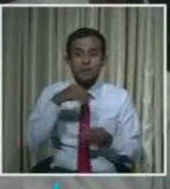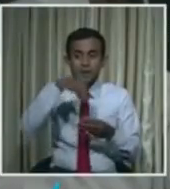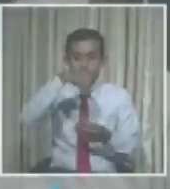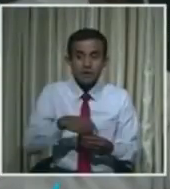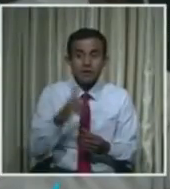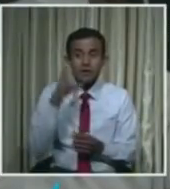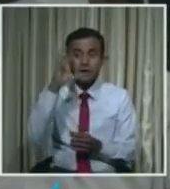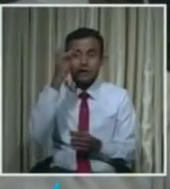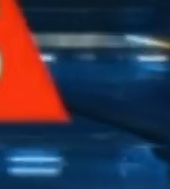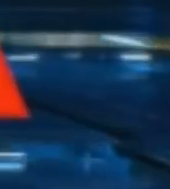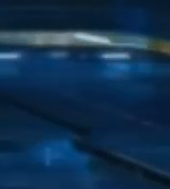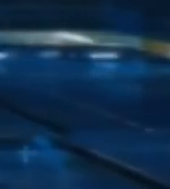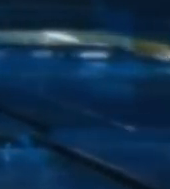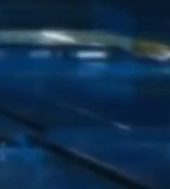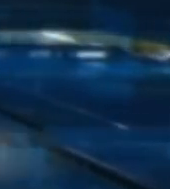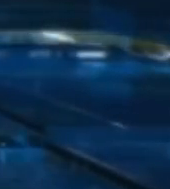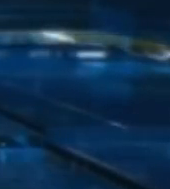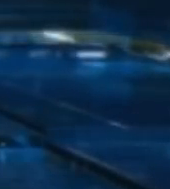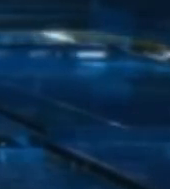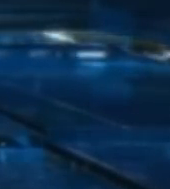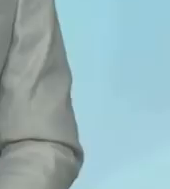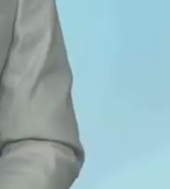අද හිට නෙවෙයි අනාගතයේදී